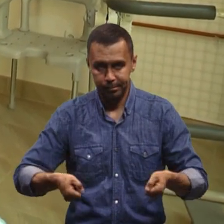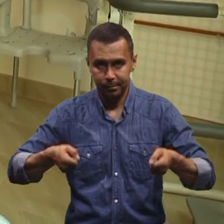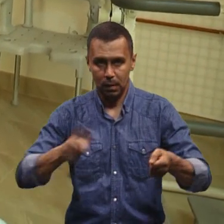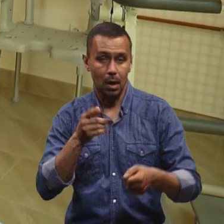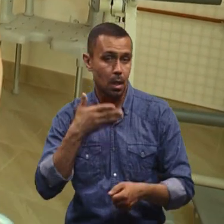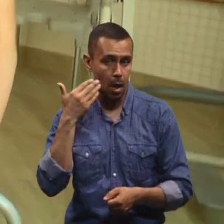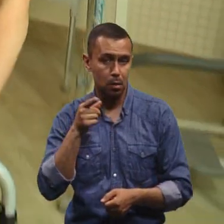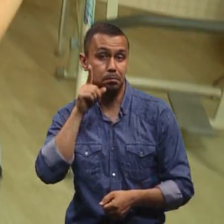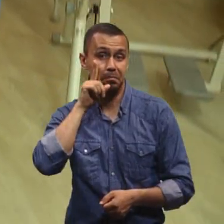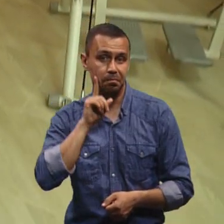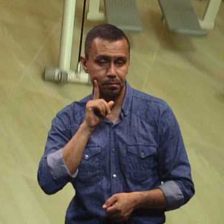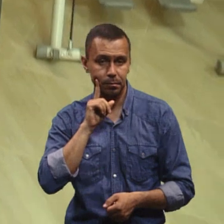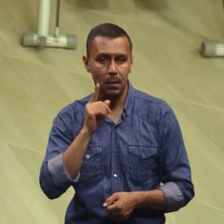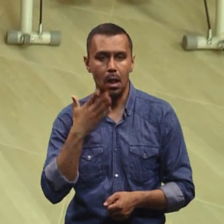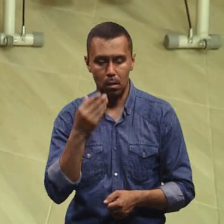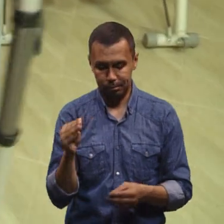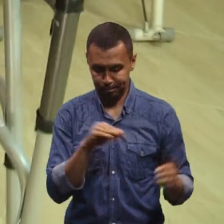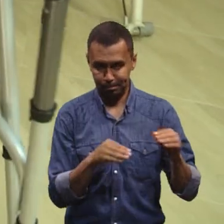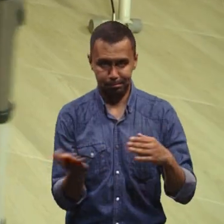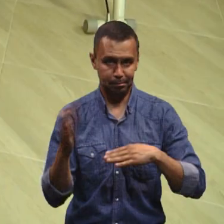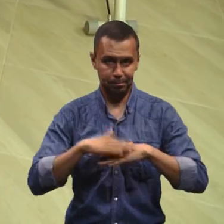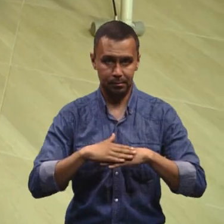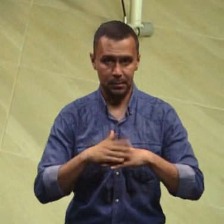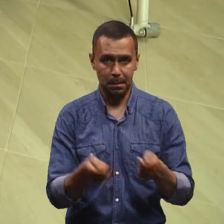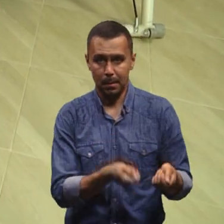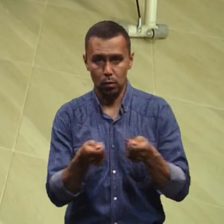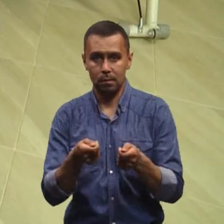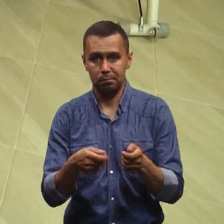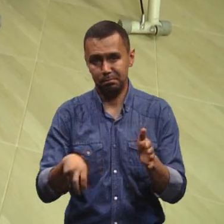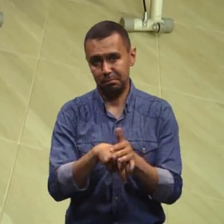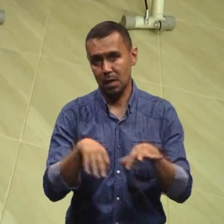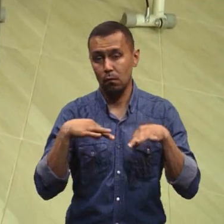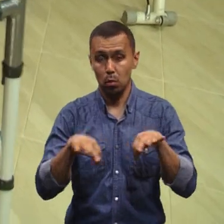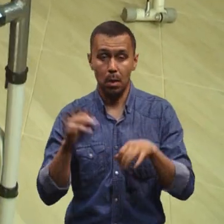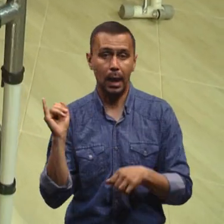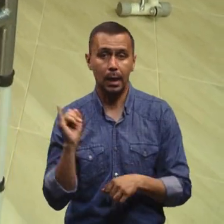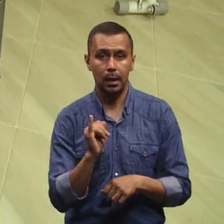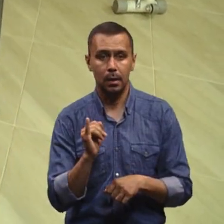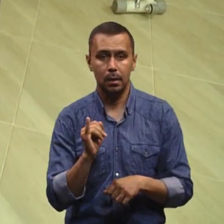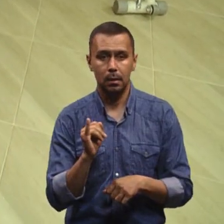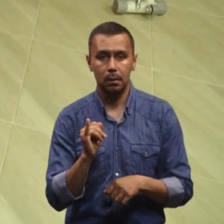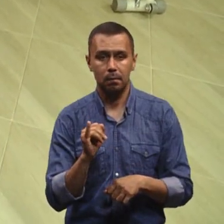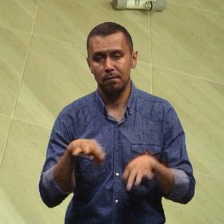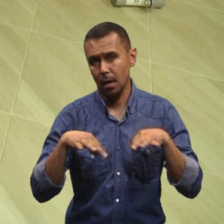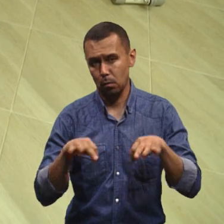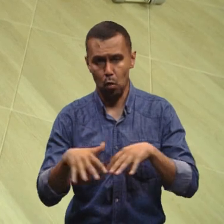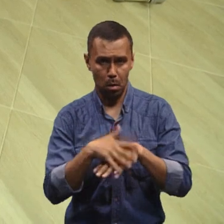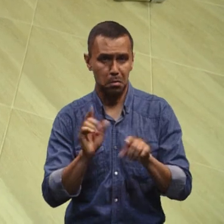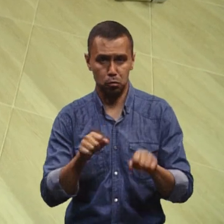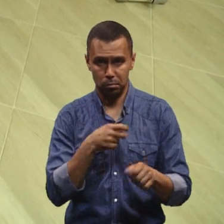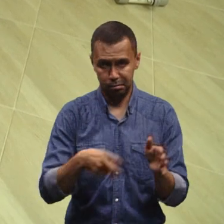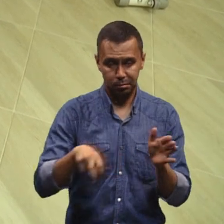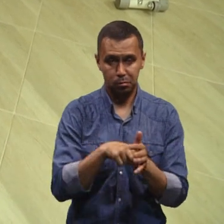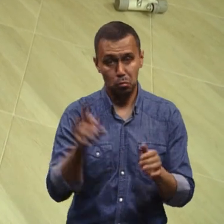Вони легенькі, компактні, легко транспортуються, переносяться в автомобілі і в громадському транспорті.